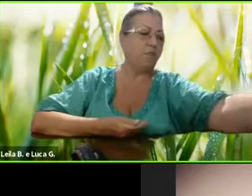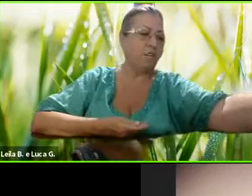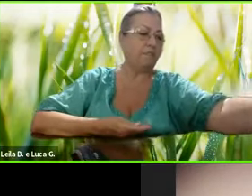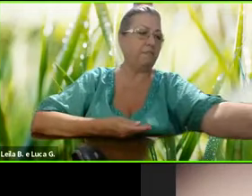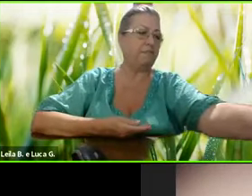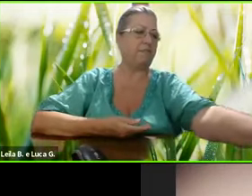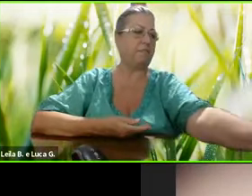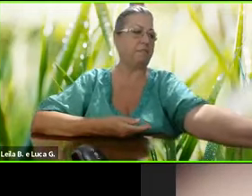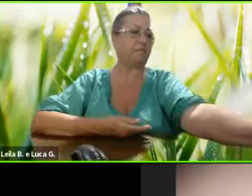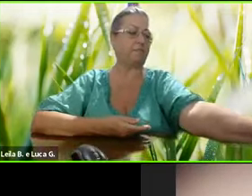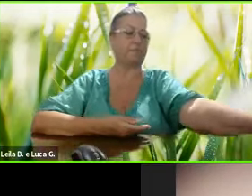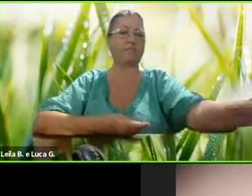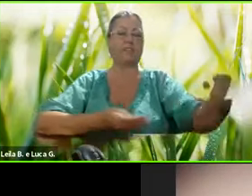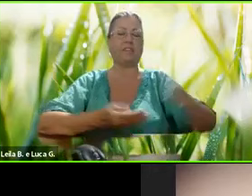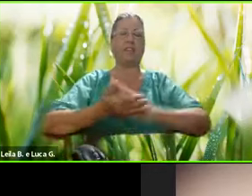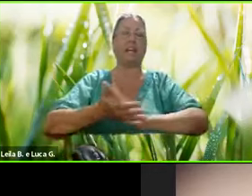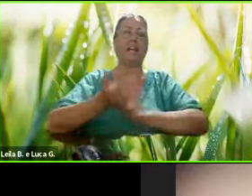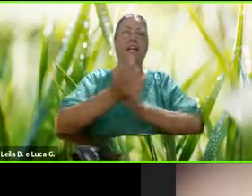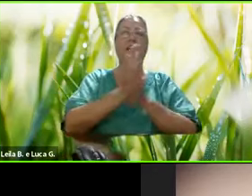vicino a voi